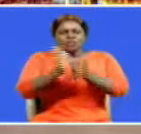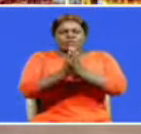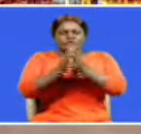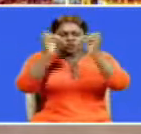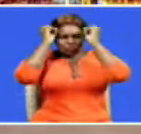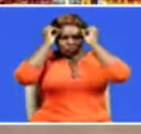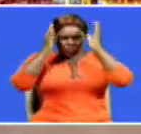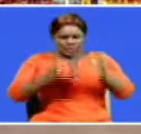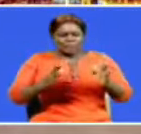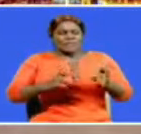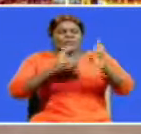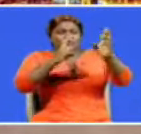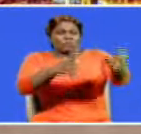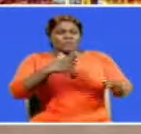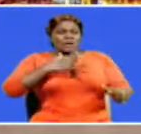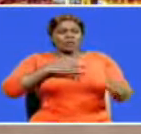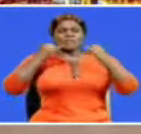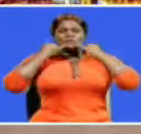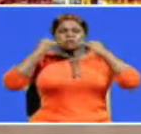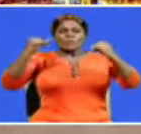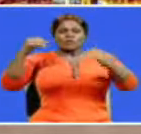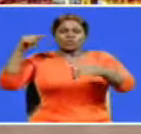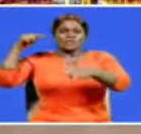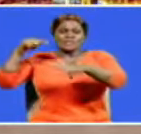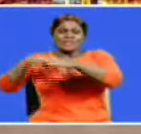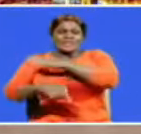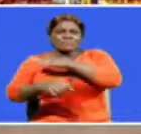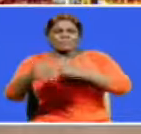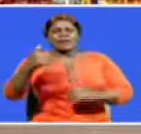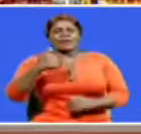ujumla. Shadrack Miti na taarifa hiyo kwa kina.